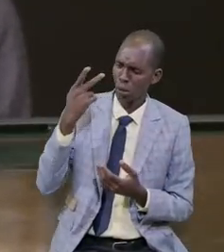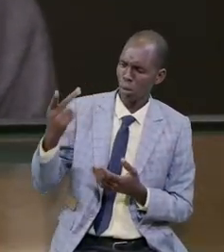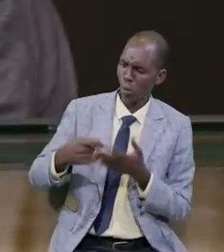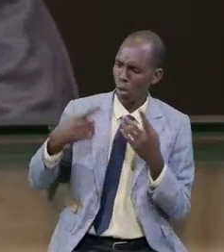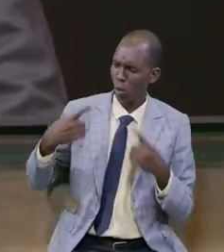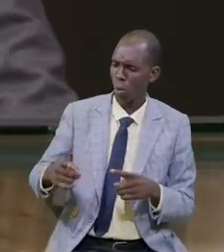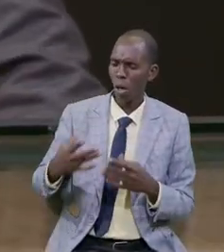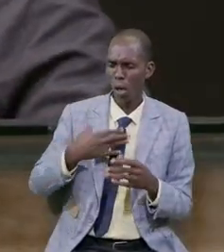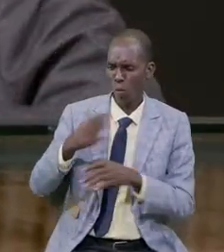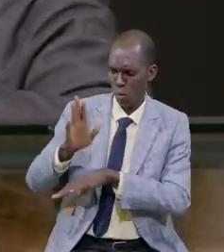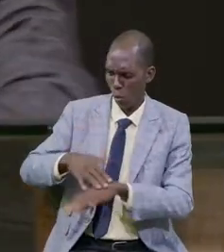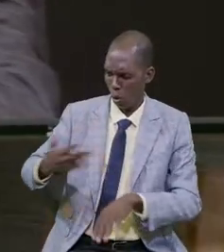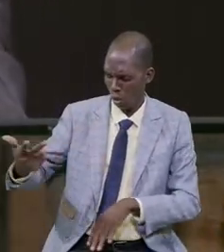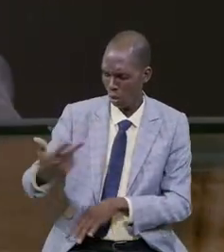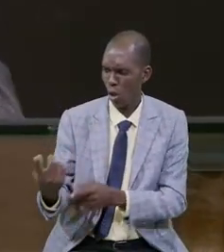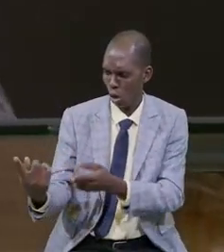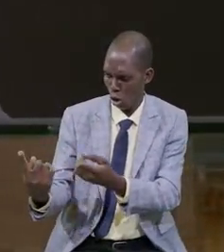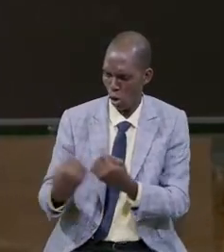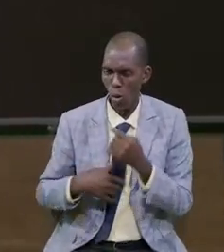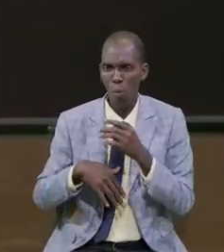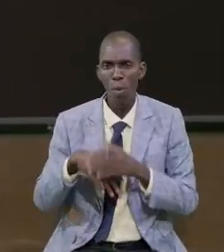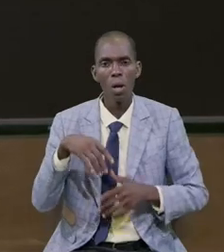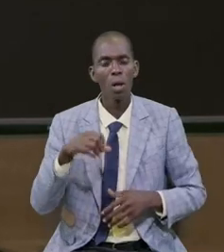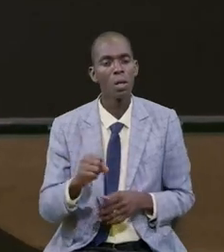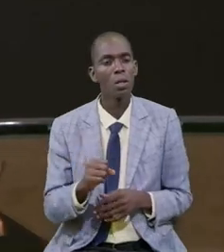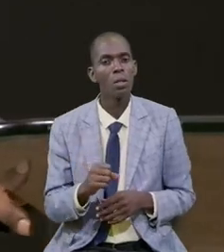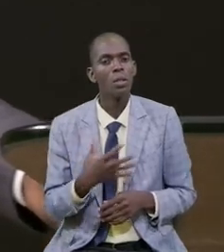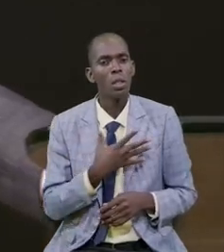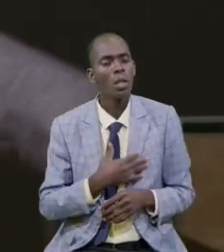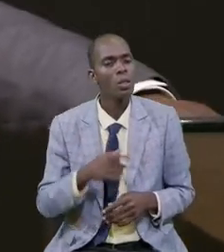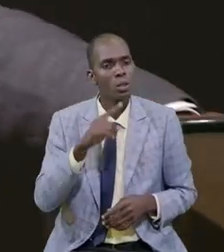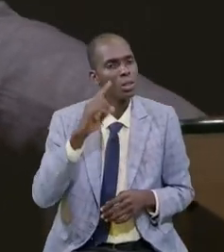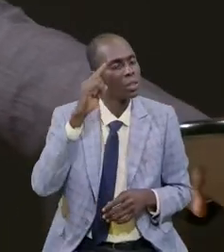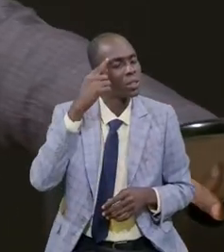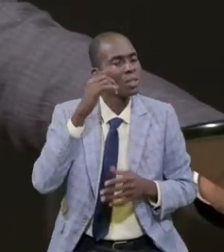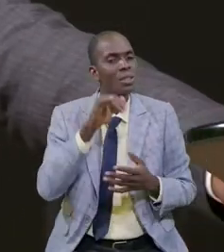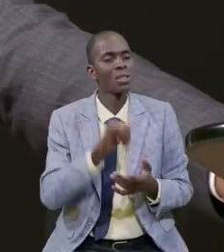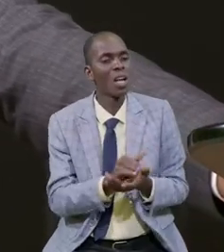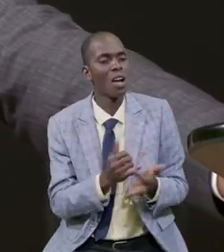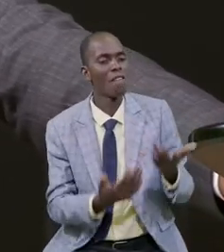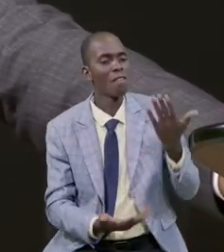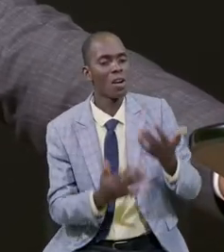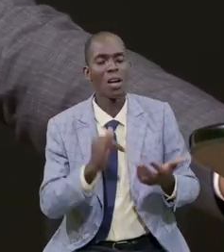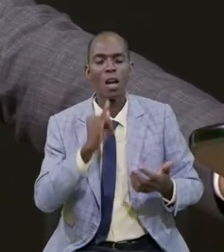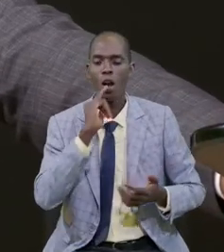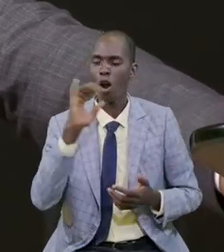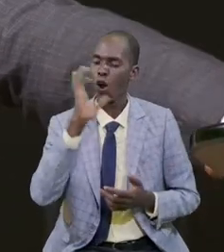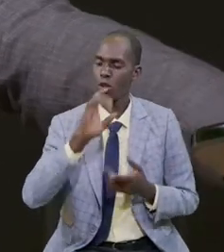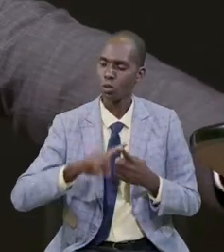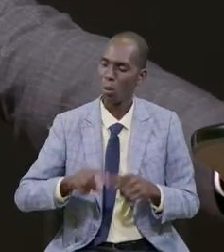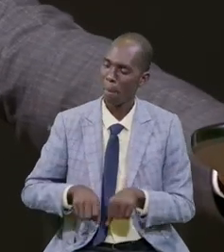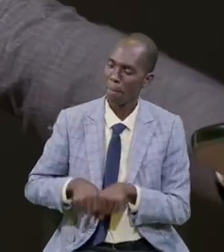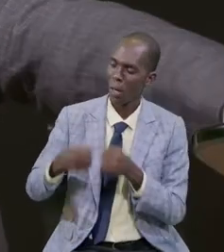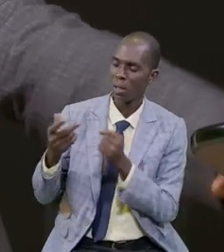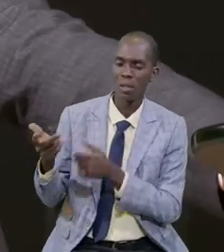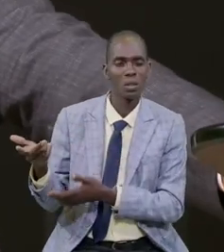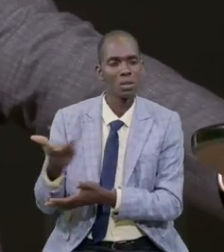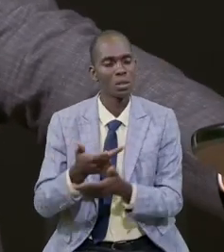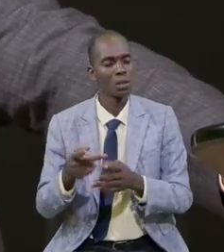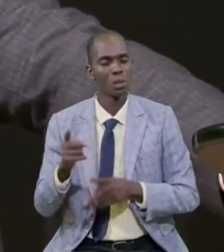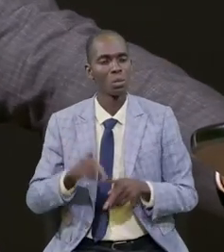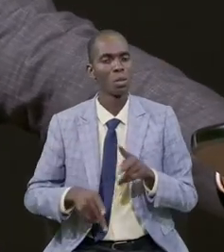feu. Vous auriez pensé que cela suffirait à briser l'homme là. Non, dès que le